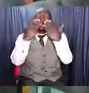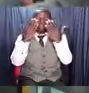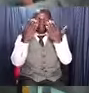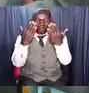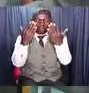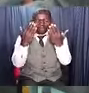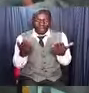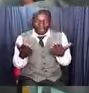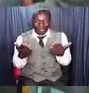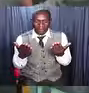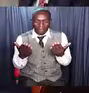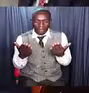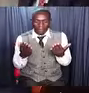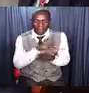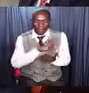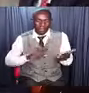Amen.